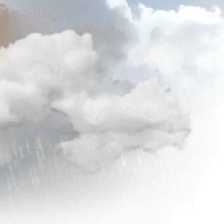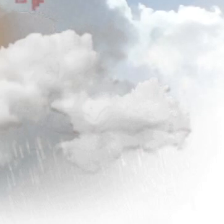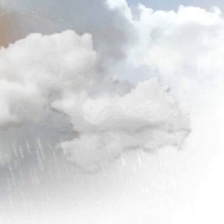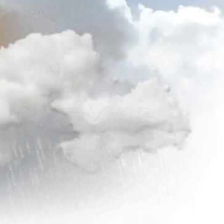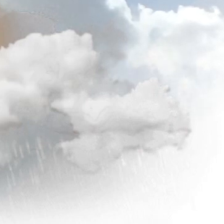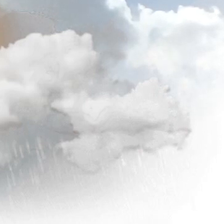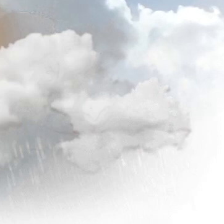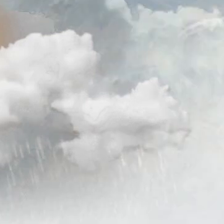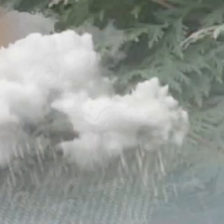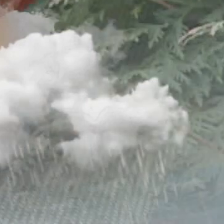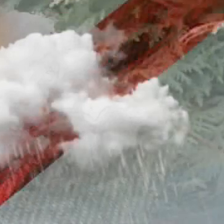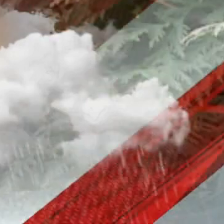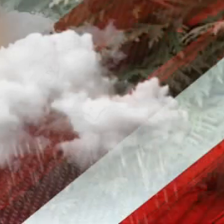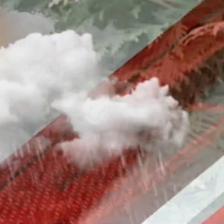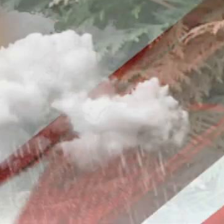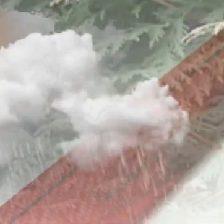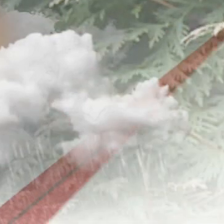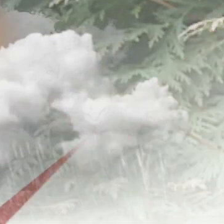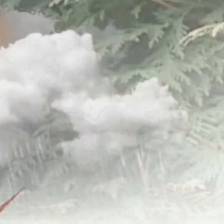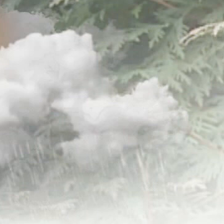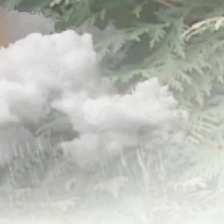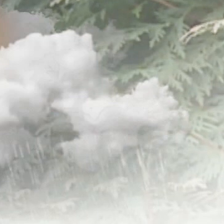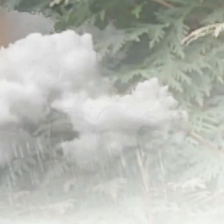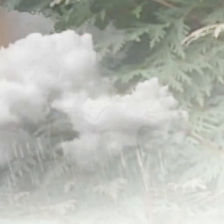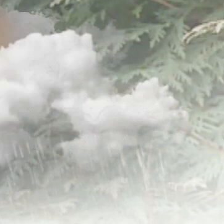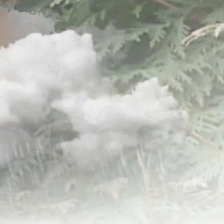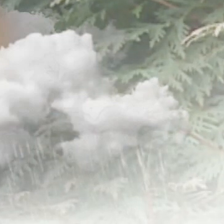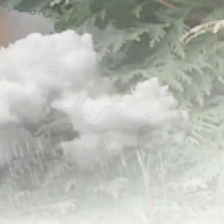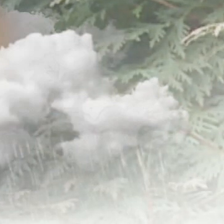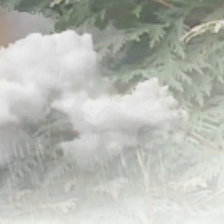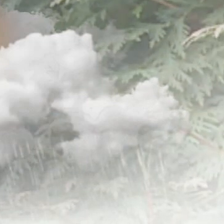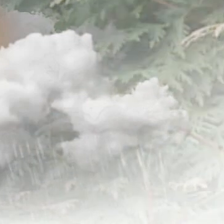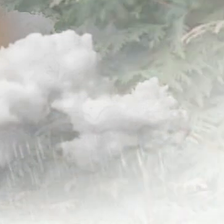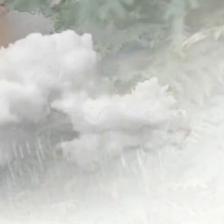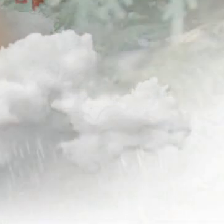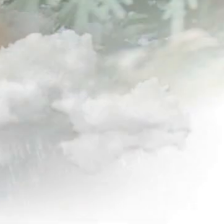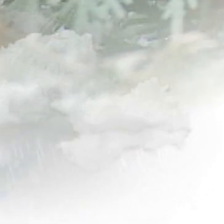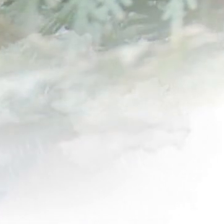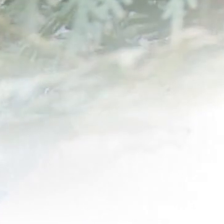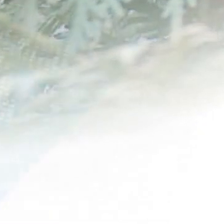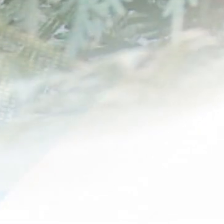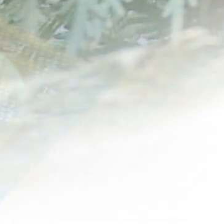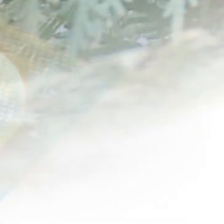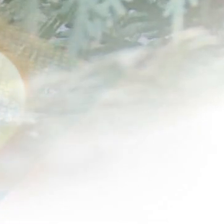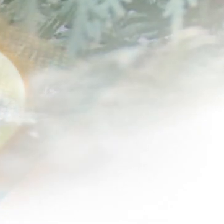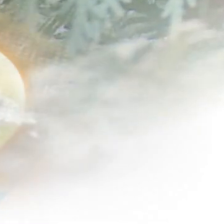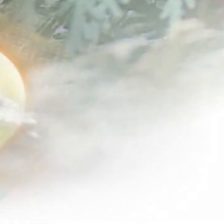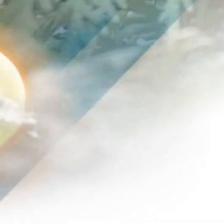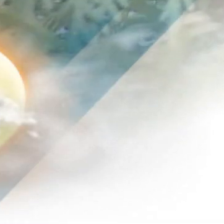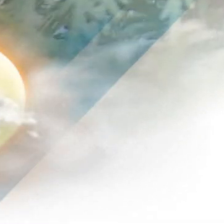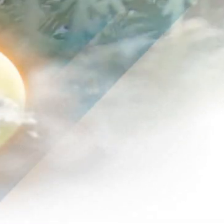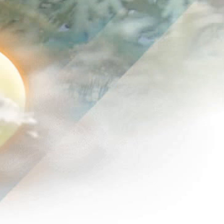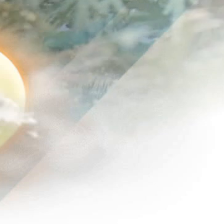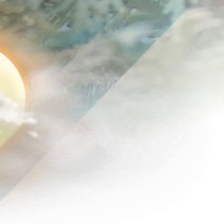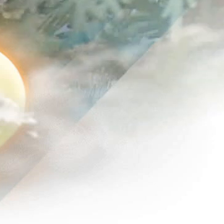днем. Воблачно, короткочасовый дождь. Ветер паўднёвый 3,7 метров за секунду. У